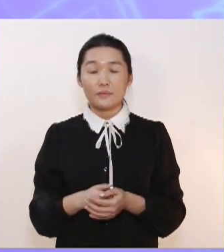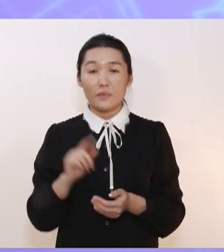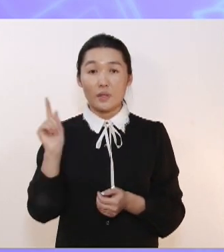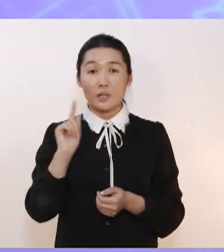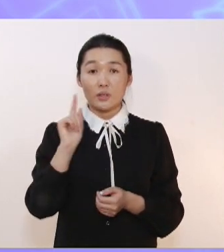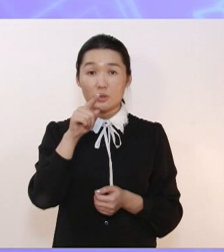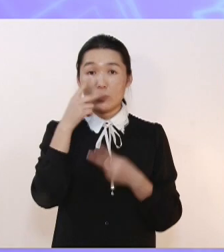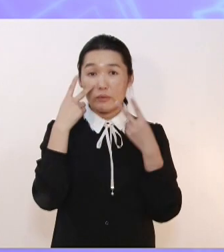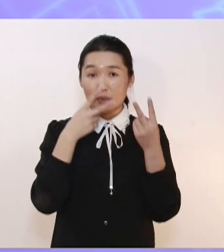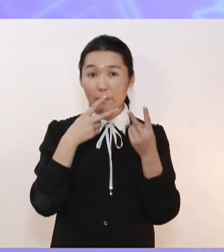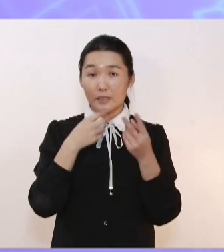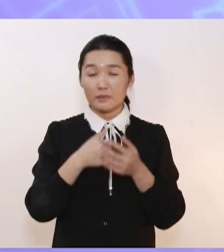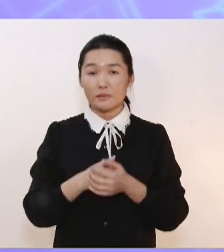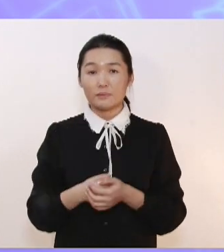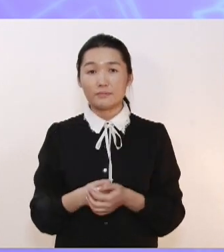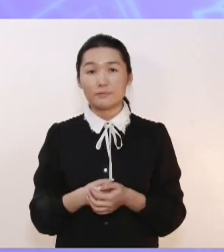Что вы заметили?